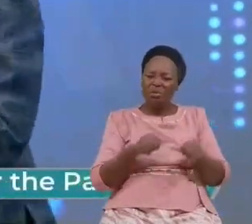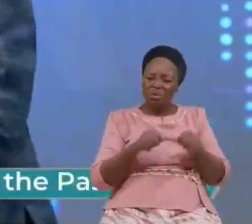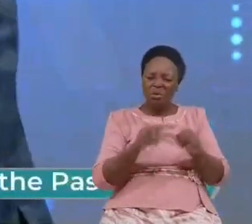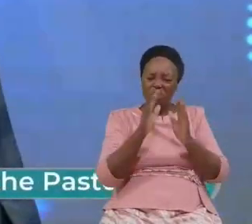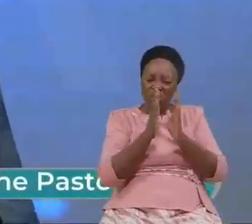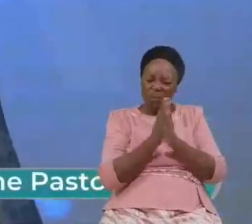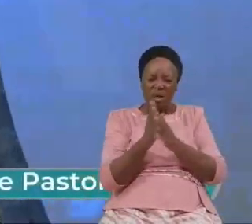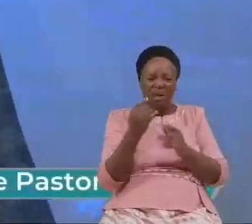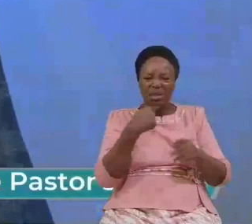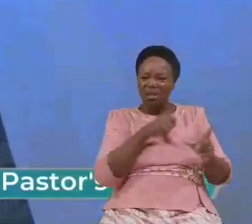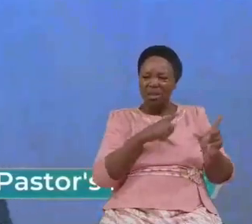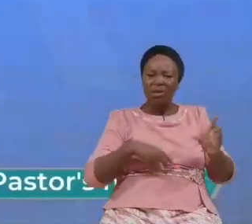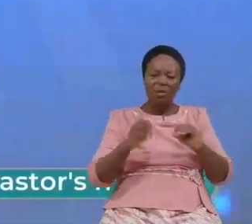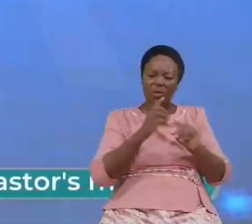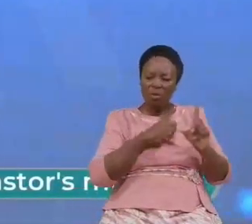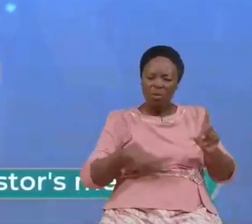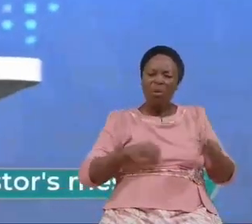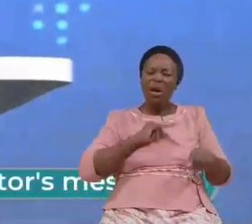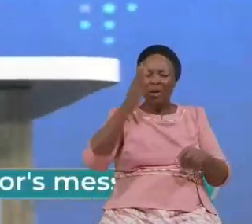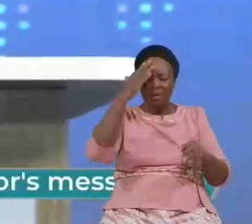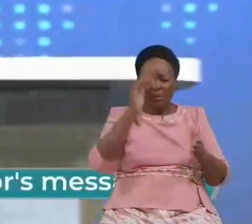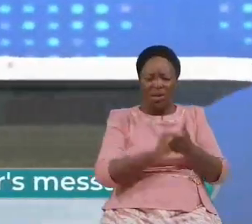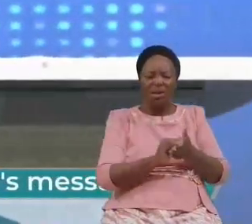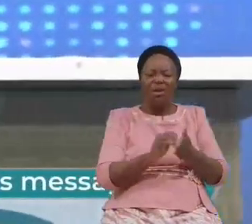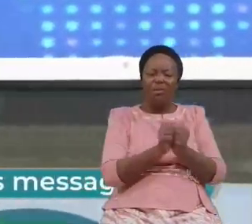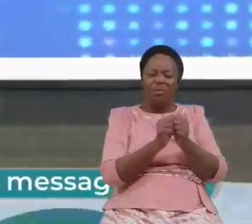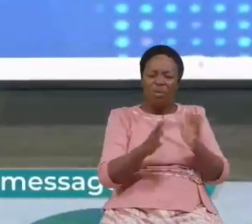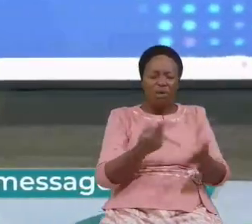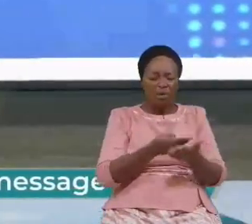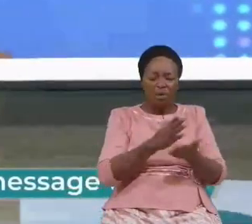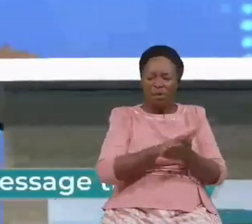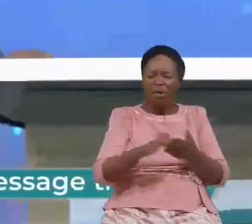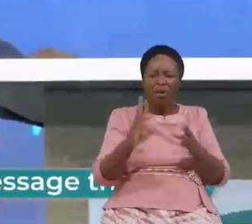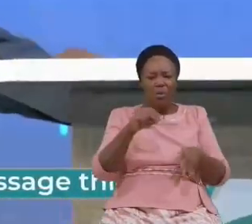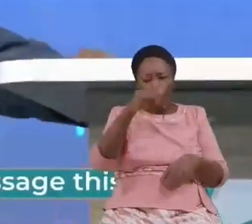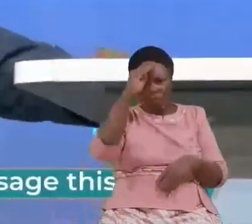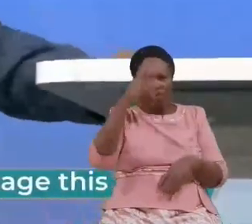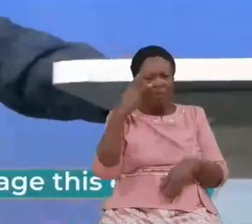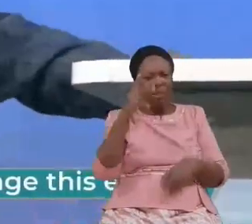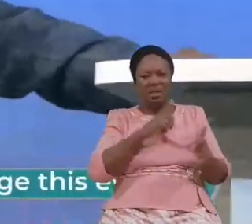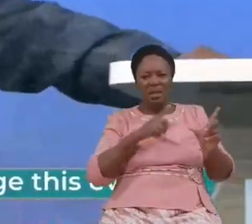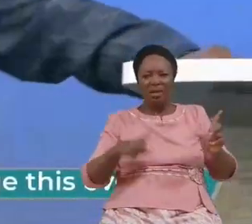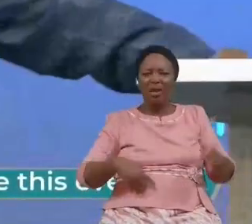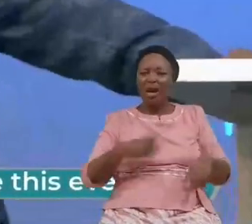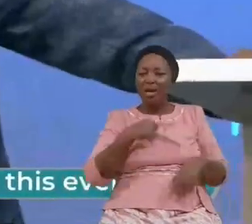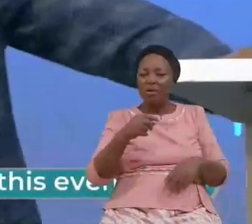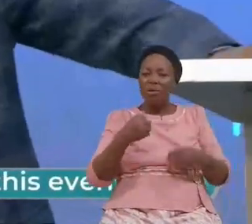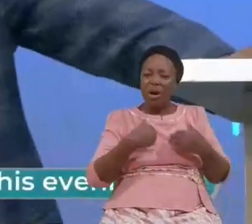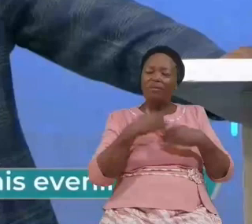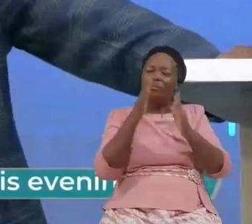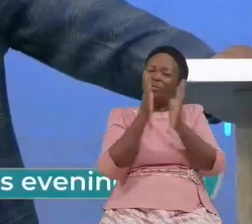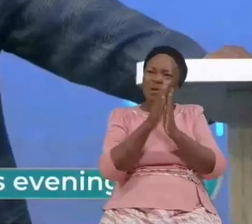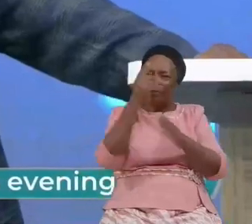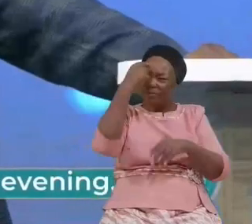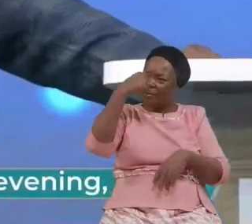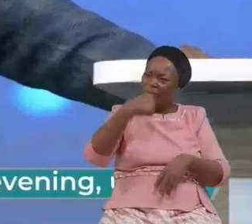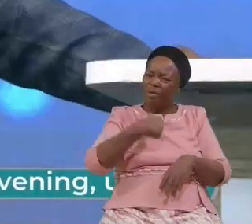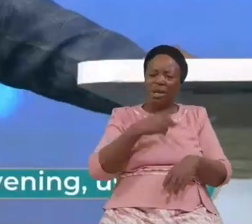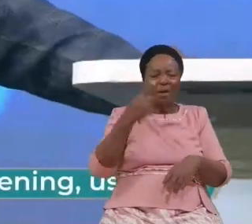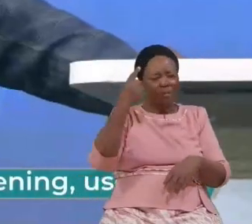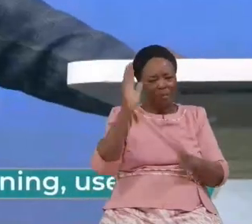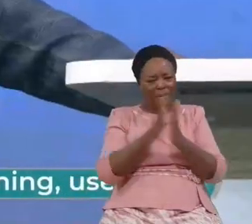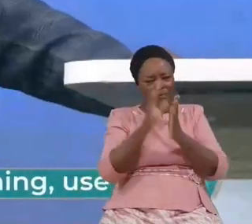je sais que sans la sanctification nul ne verra le Seigneur intercéder pour ma